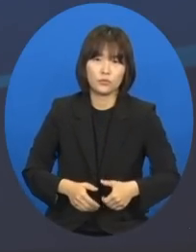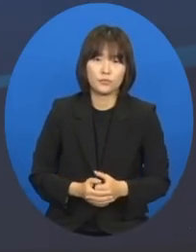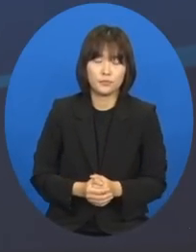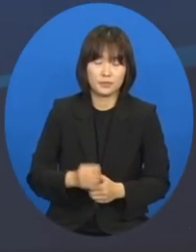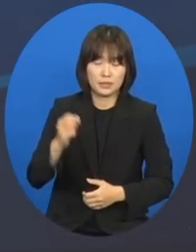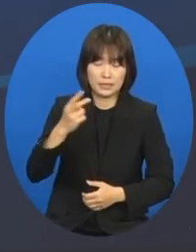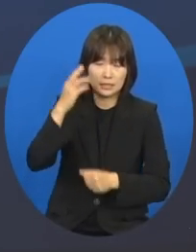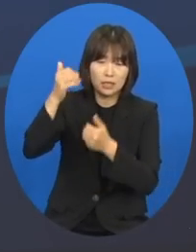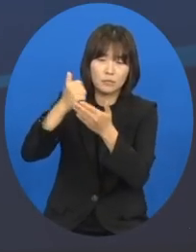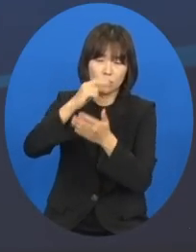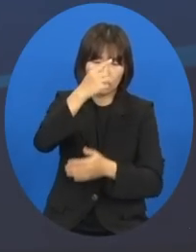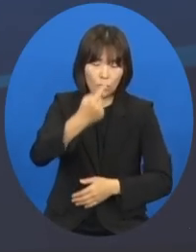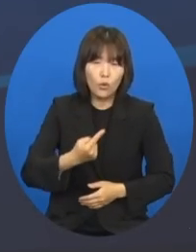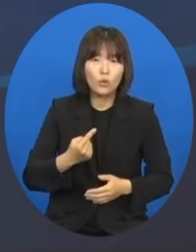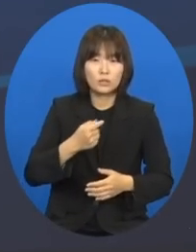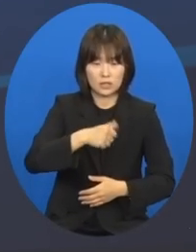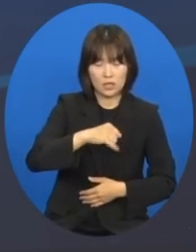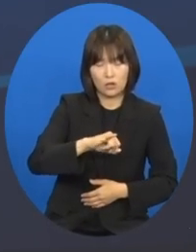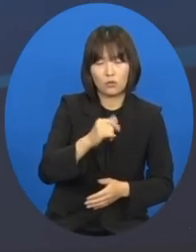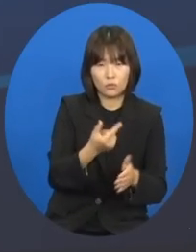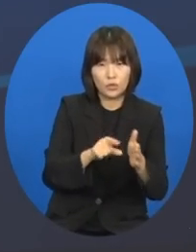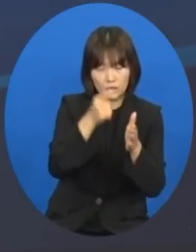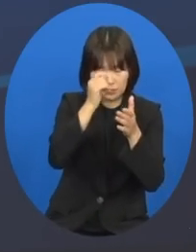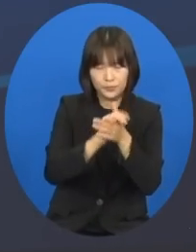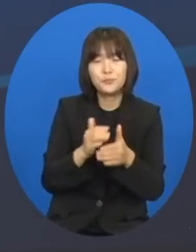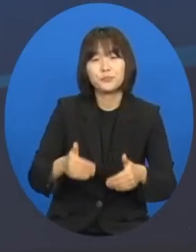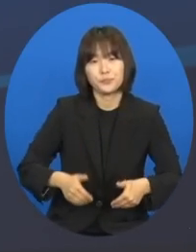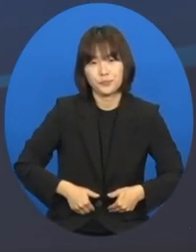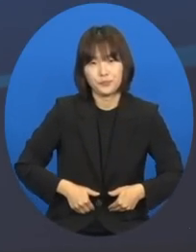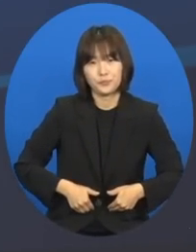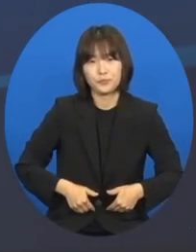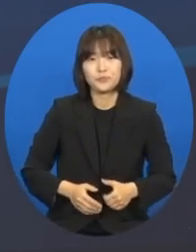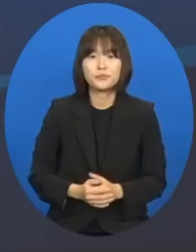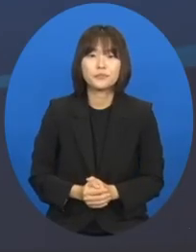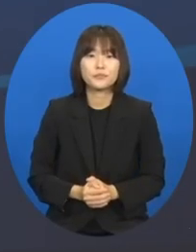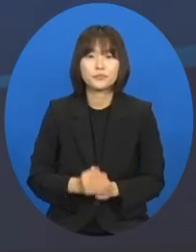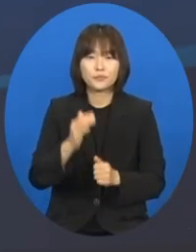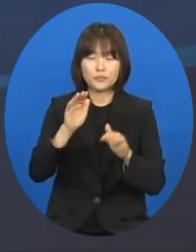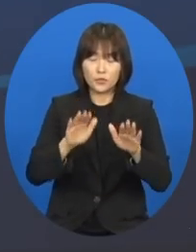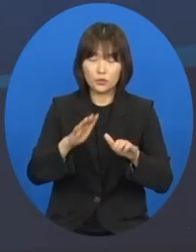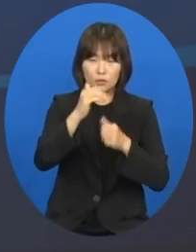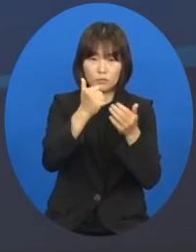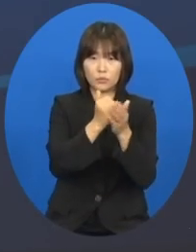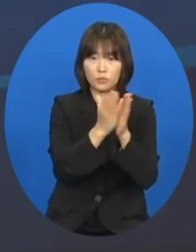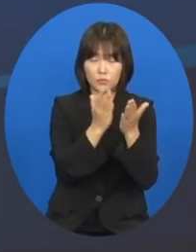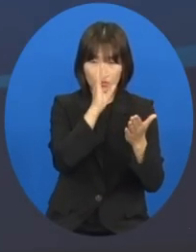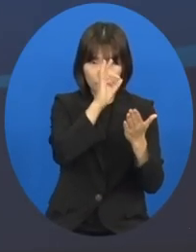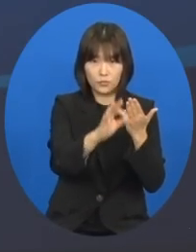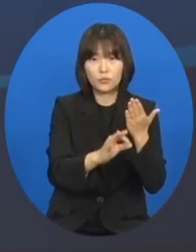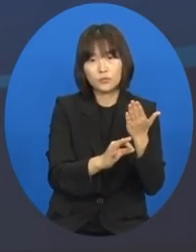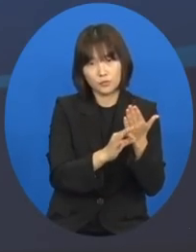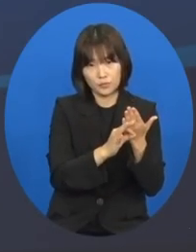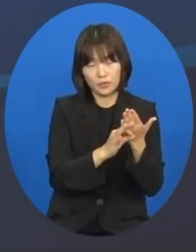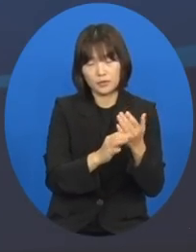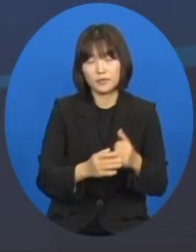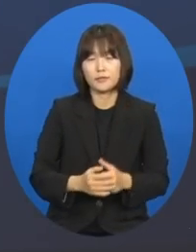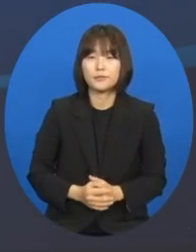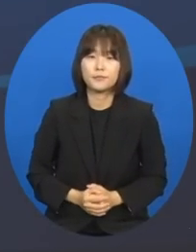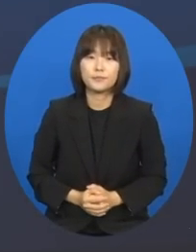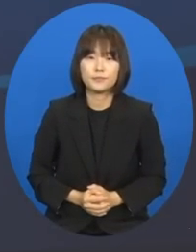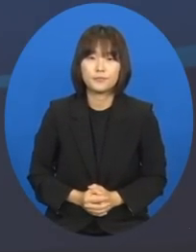있도록 자 오늘 본문에 이어지는 말씀에 보면 오늘 본문을 다시 한번